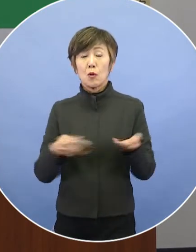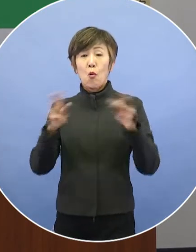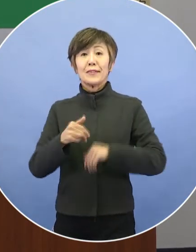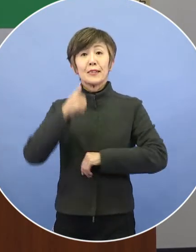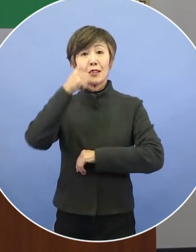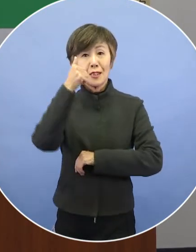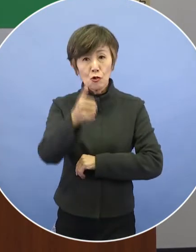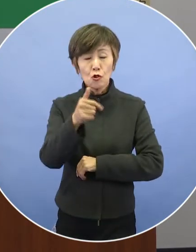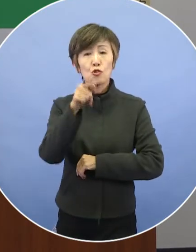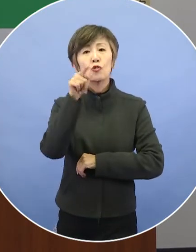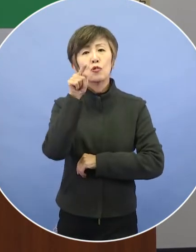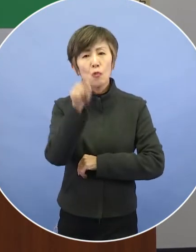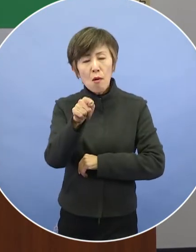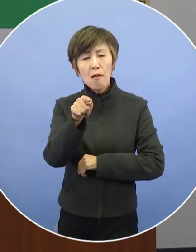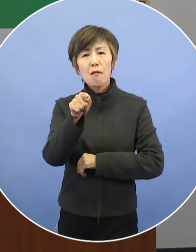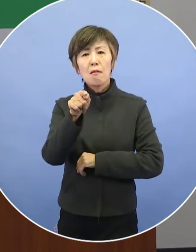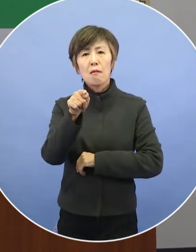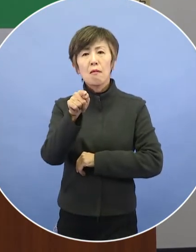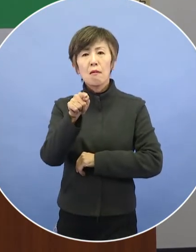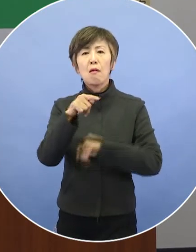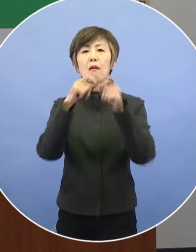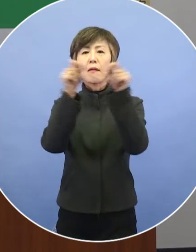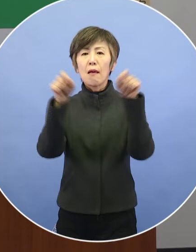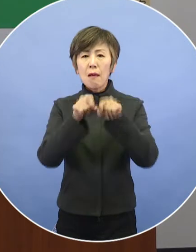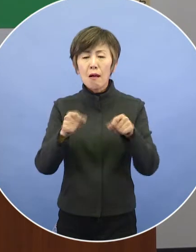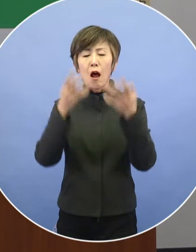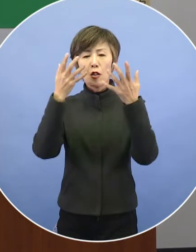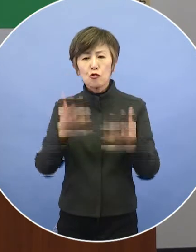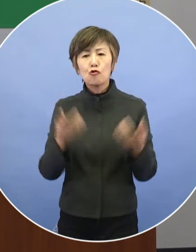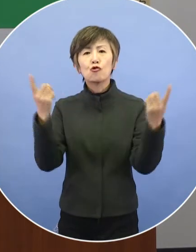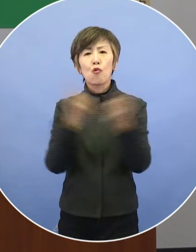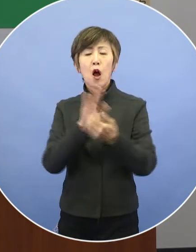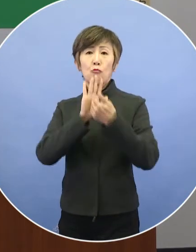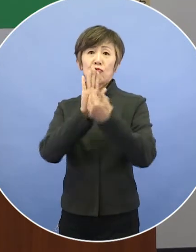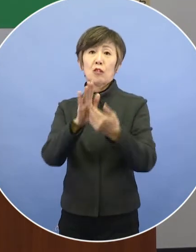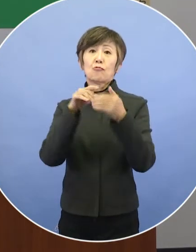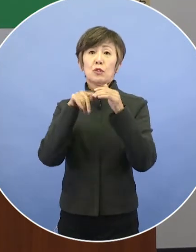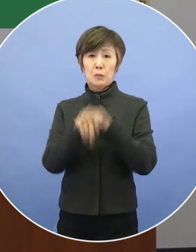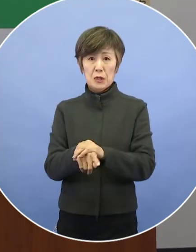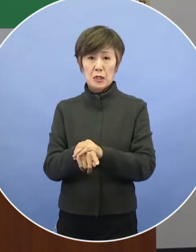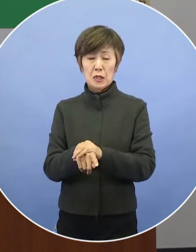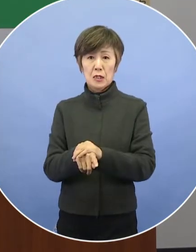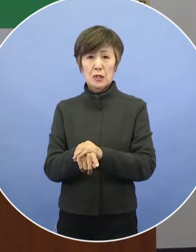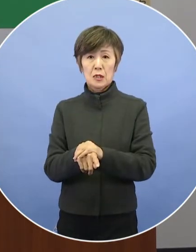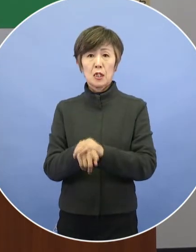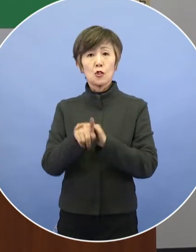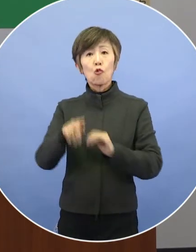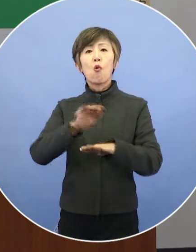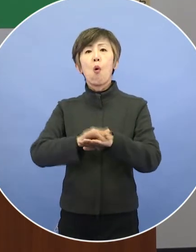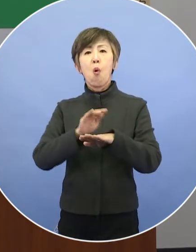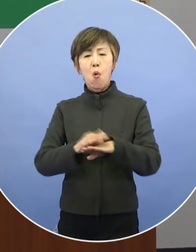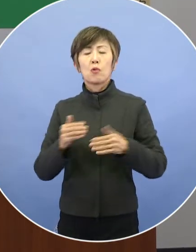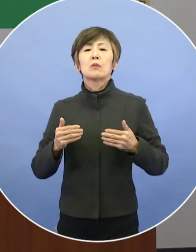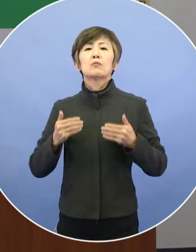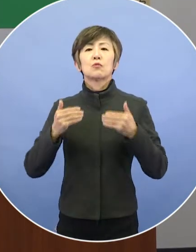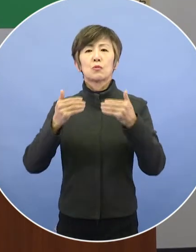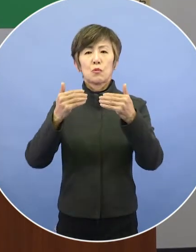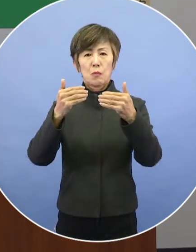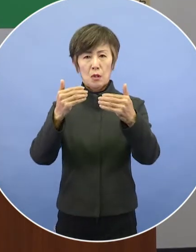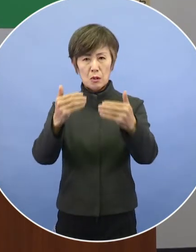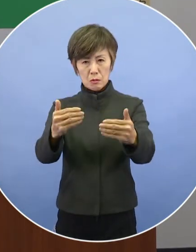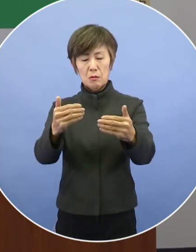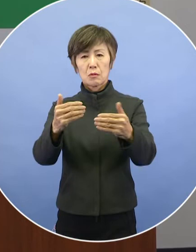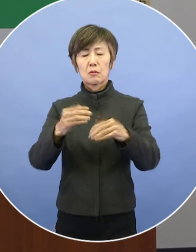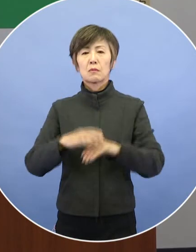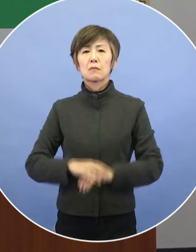一番重症化しない近道ということでございますのでこういった方式を進めさせていただこうと